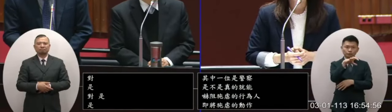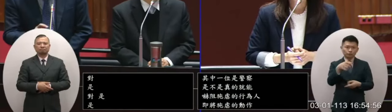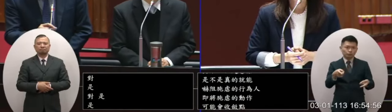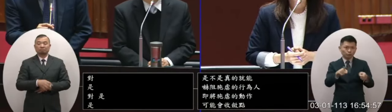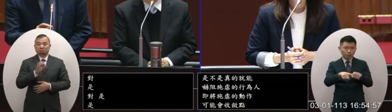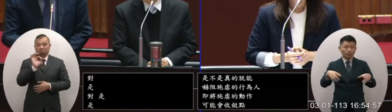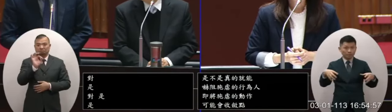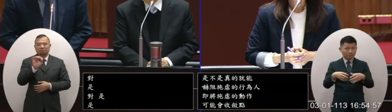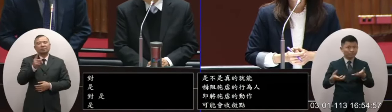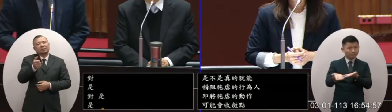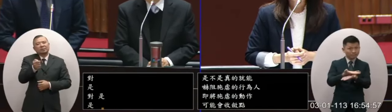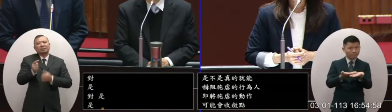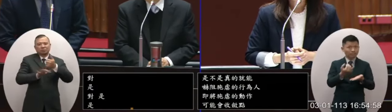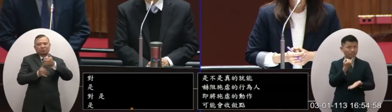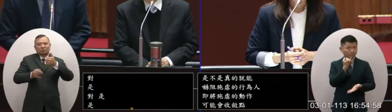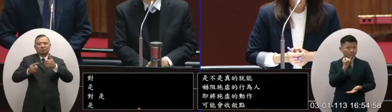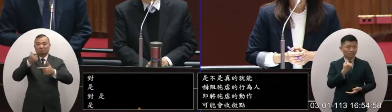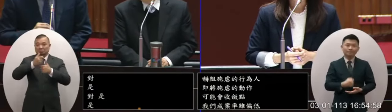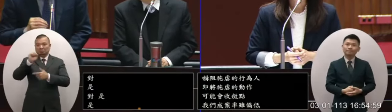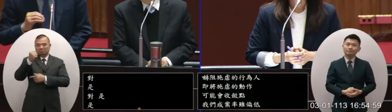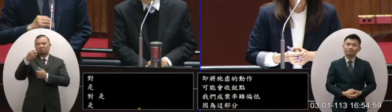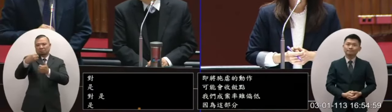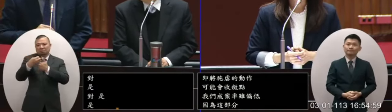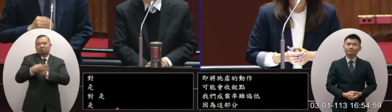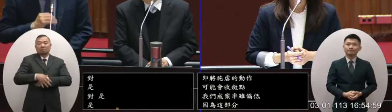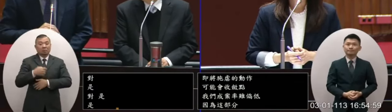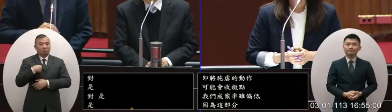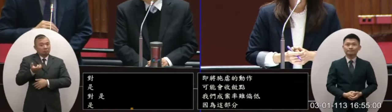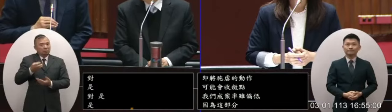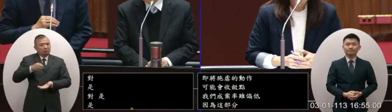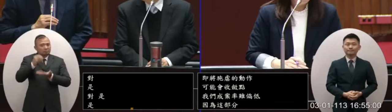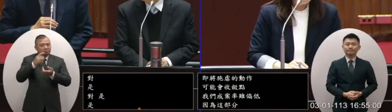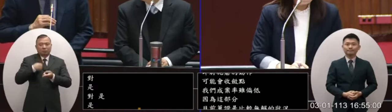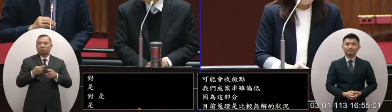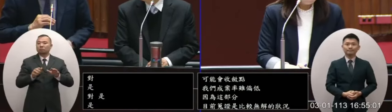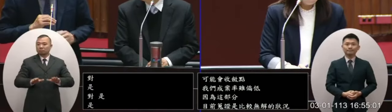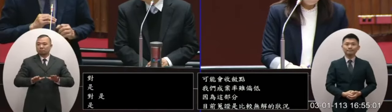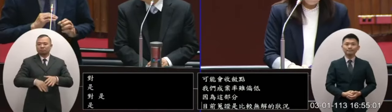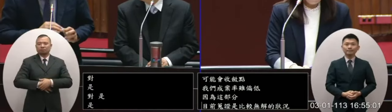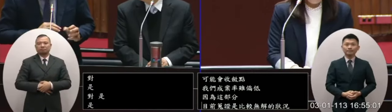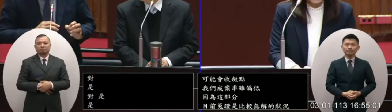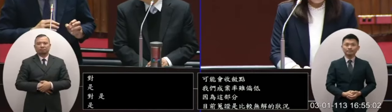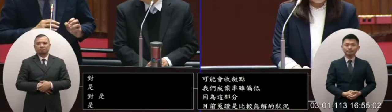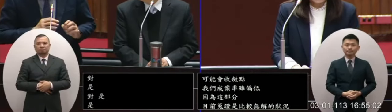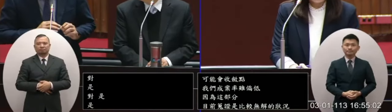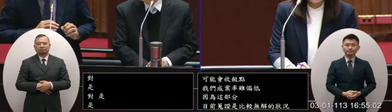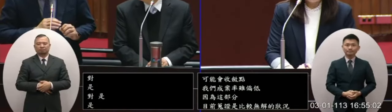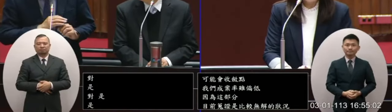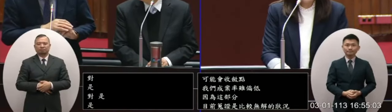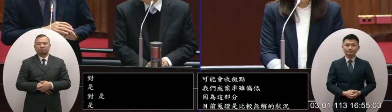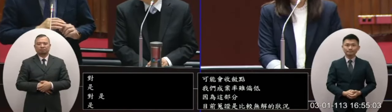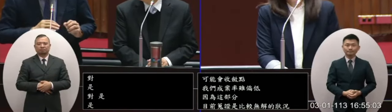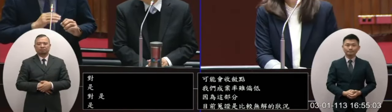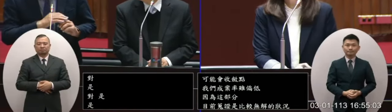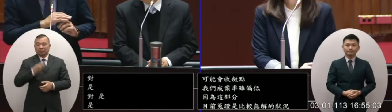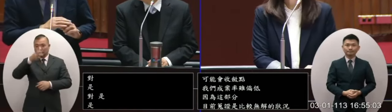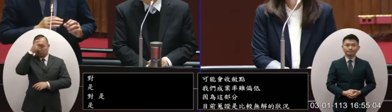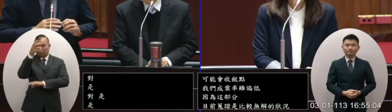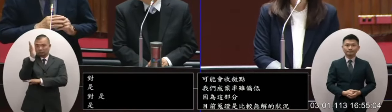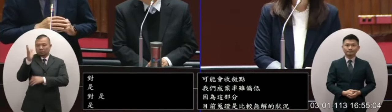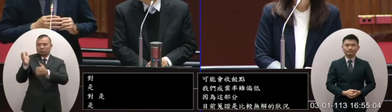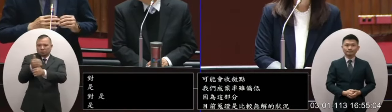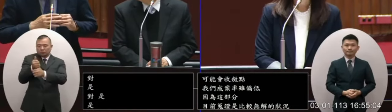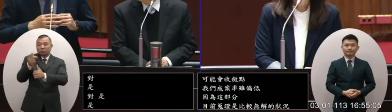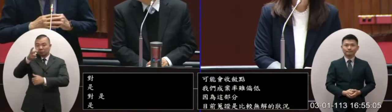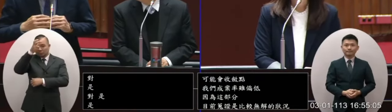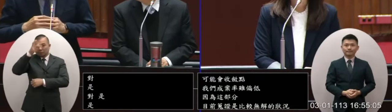OK， 我想谢谢，非常谢谢委的建议哦，就是说我刚才也说的，现阶段我们是去强化我们跟警政署警察单